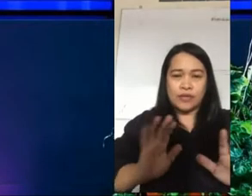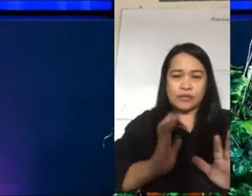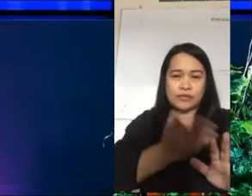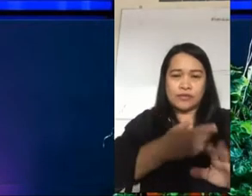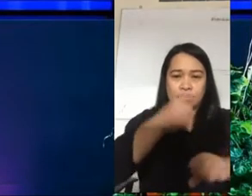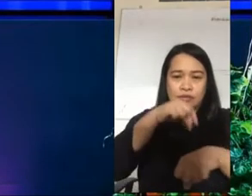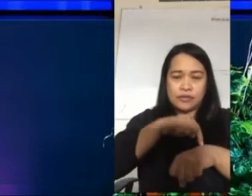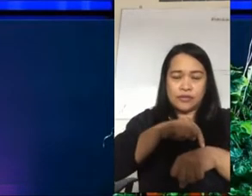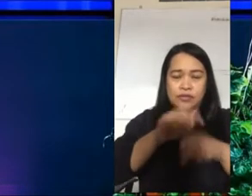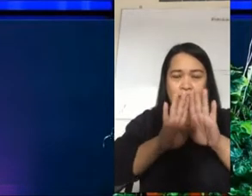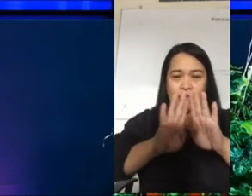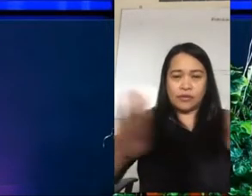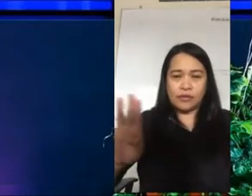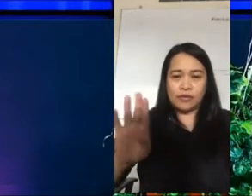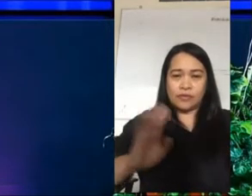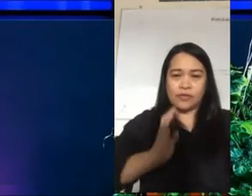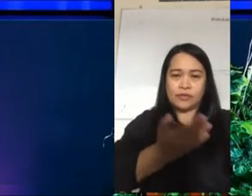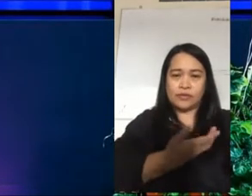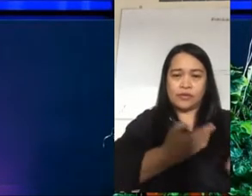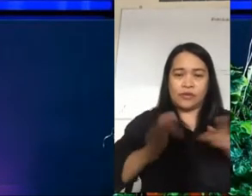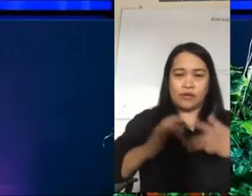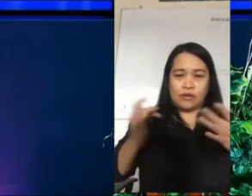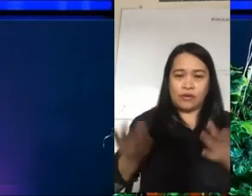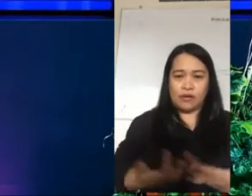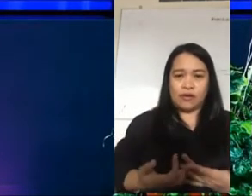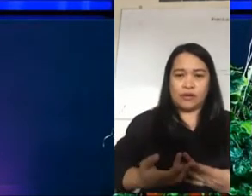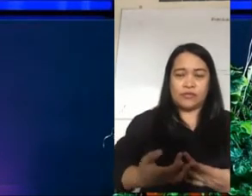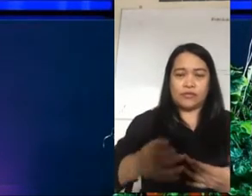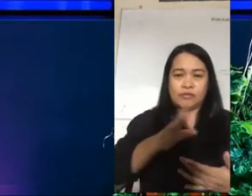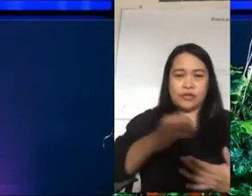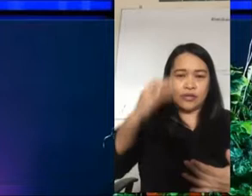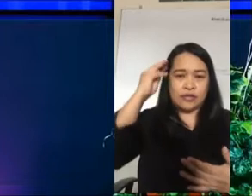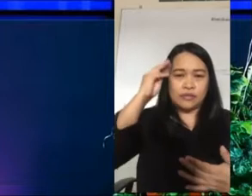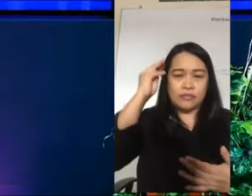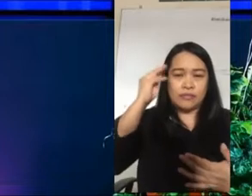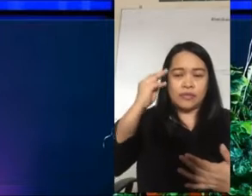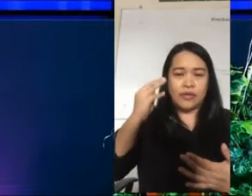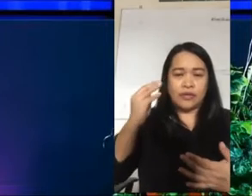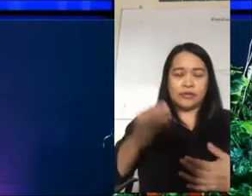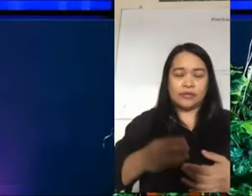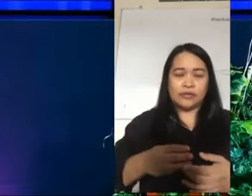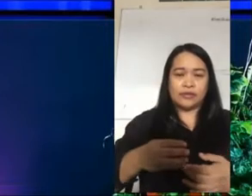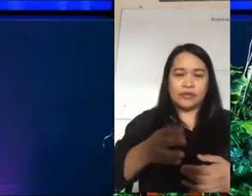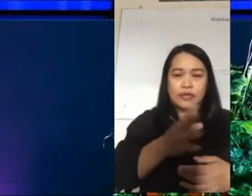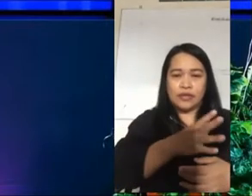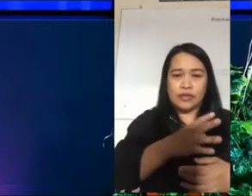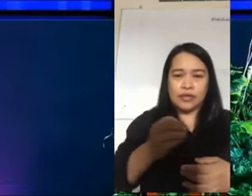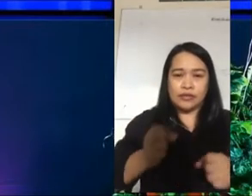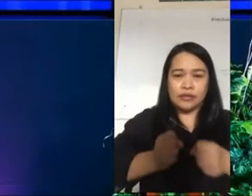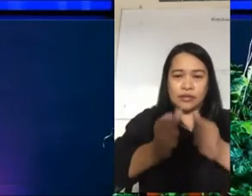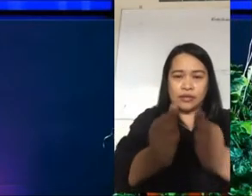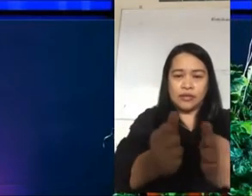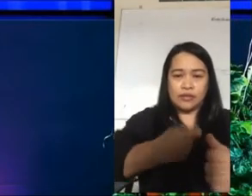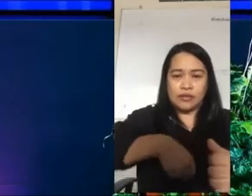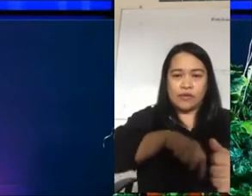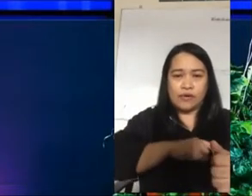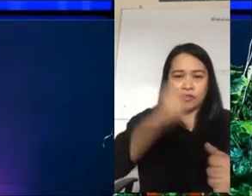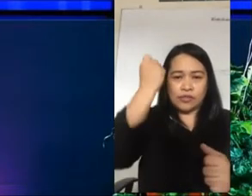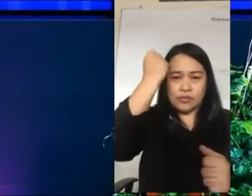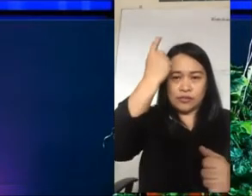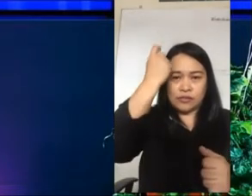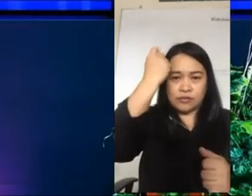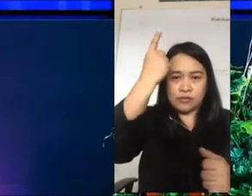puso't isipan at malaya kang kumilos sa aming pong mga buhay. Hayaan mong maunawaan namin ang mga bagay na nais mo ituro